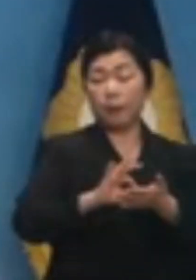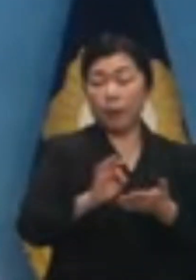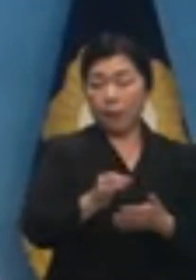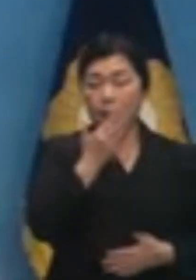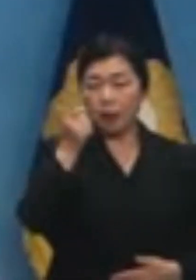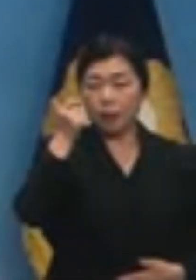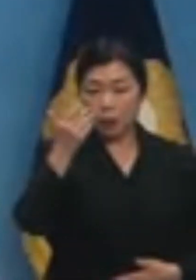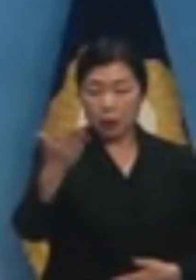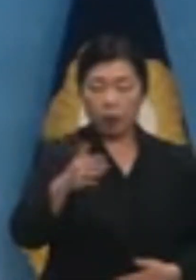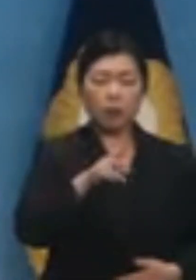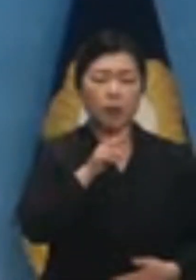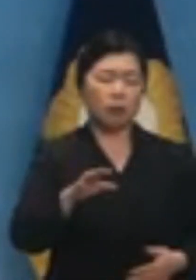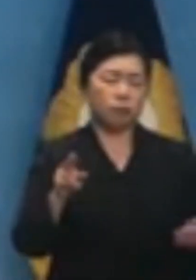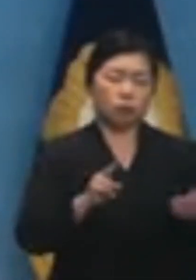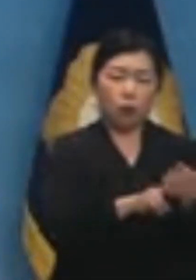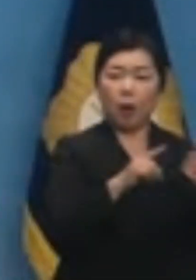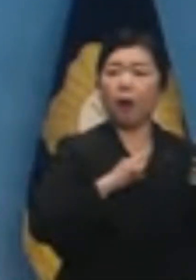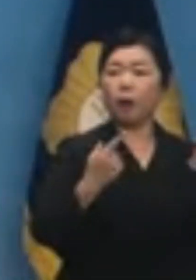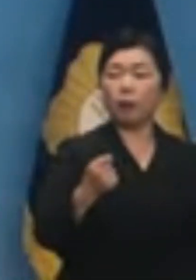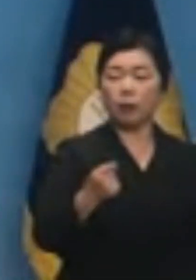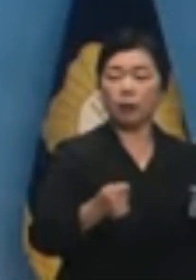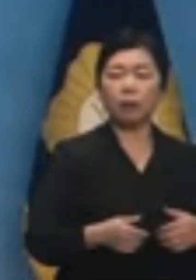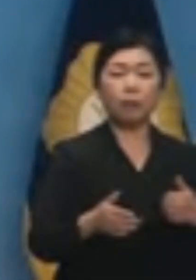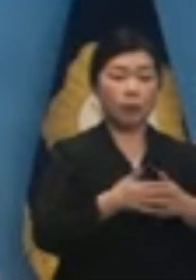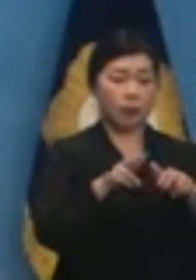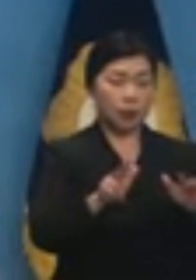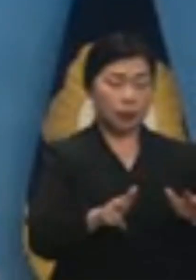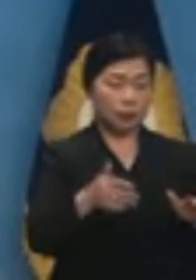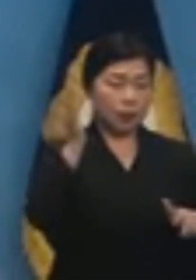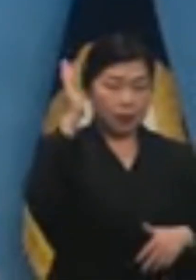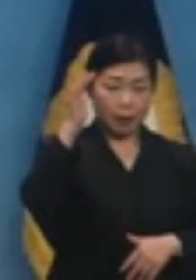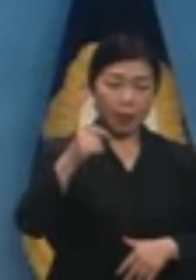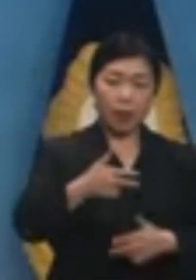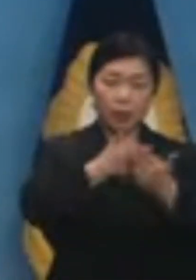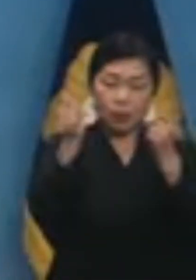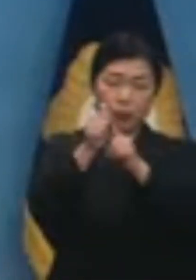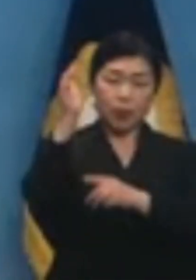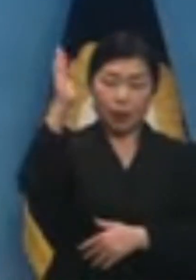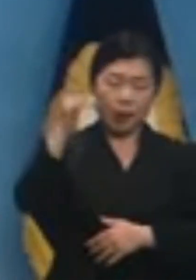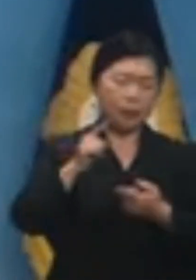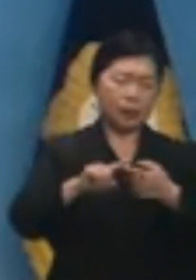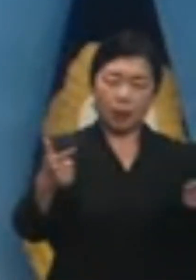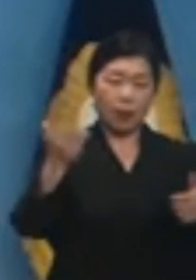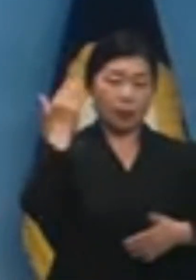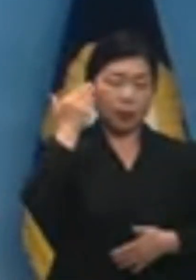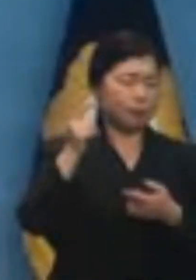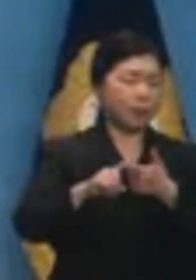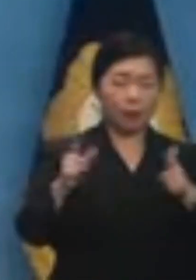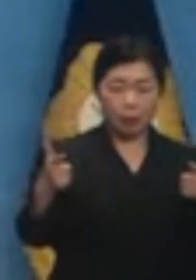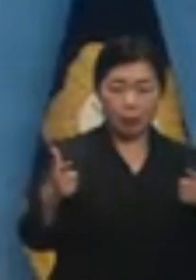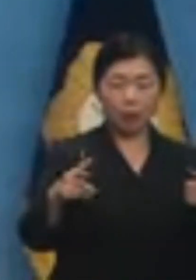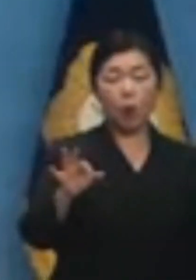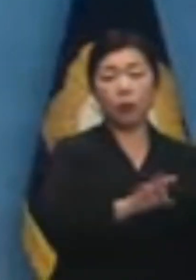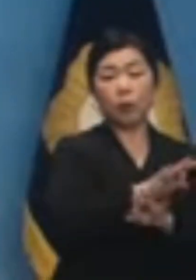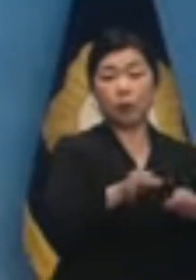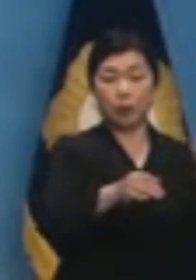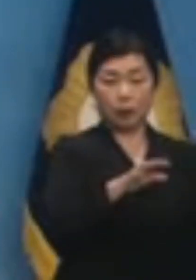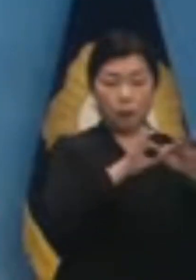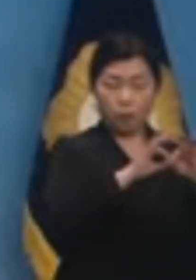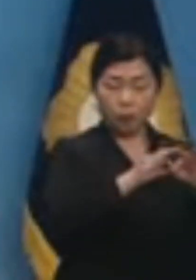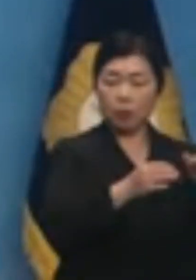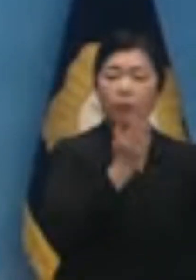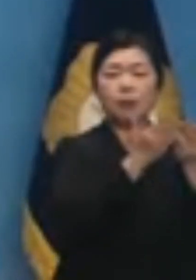있나요? 정말 기적의 논리죠. 그러니까 지금 저에게는 하나도 맞지 않는 걸 그리고 국민의 상식도 흔들고 경제학하고도 맞지 않기